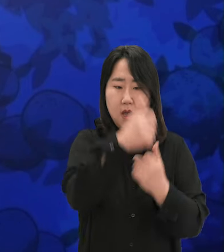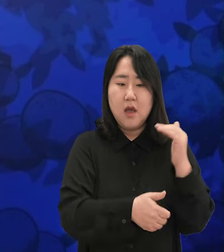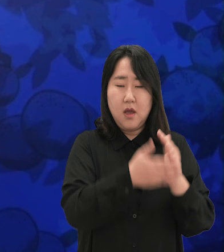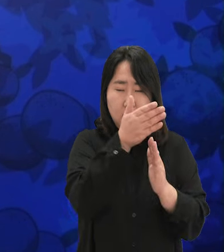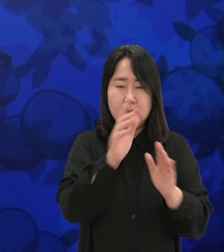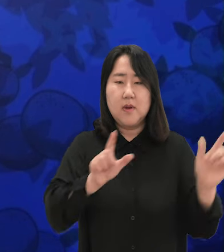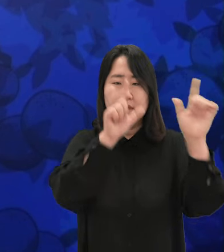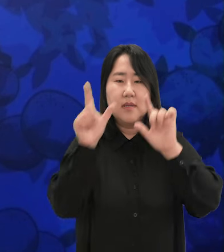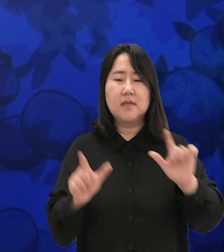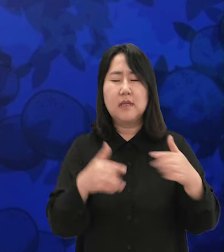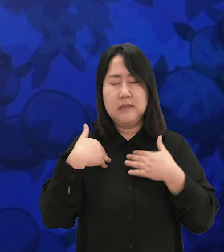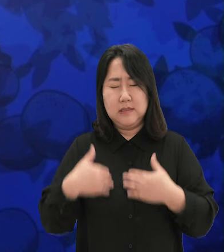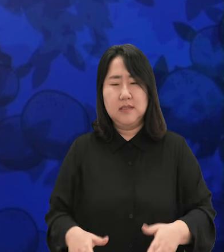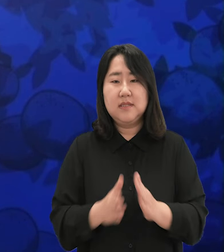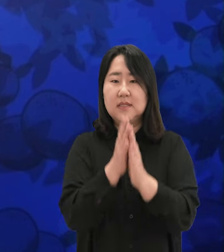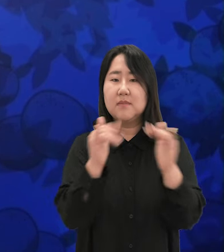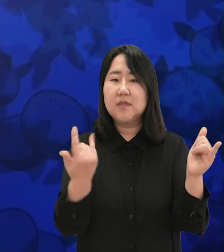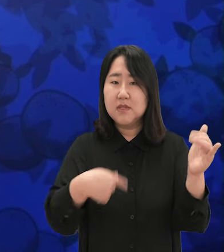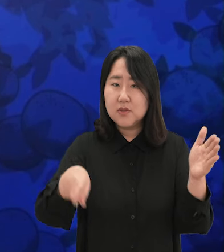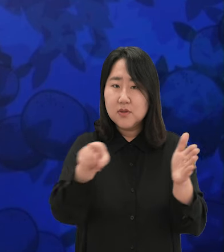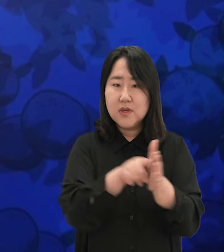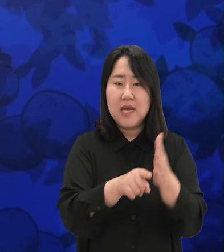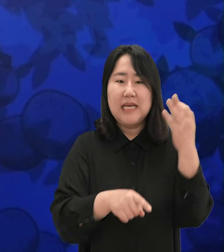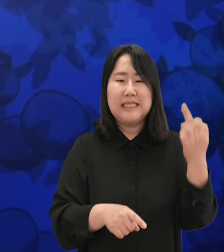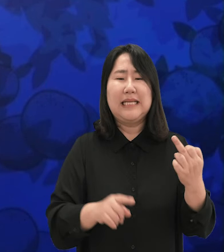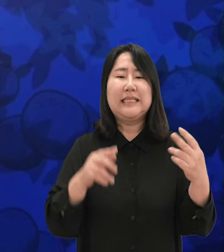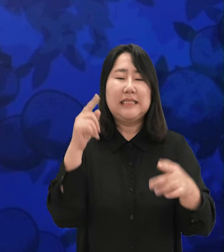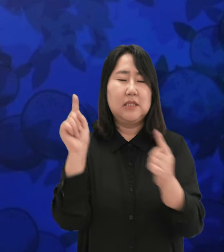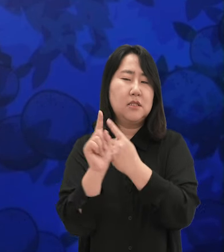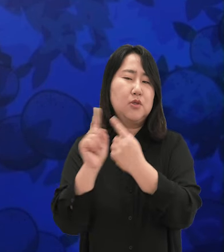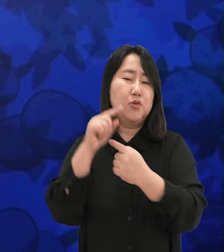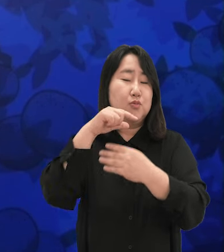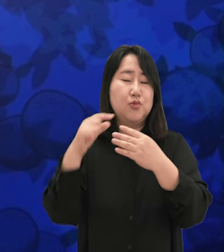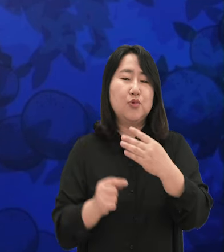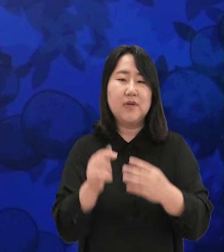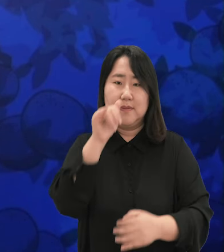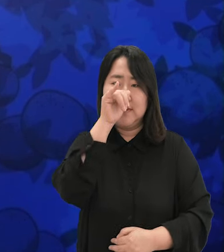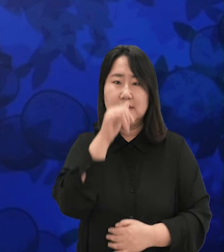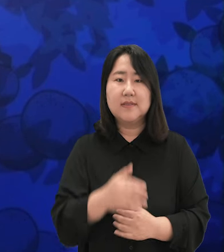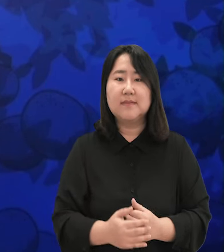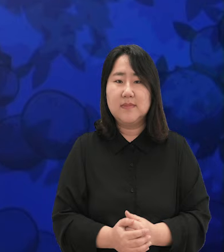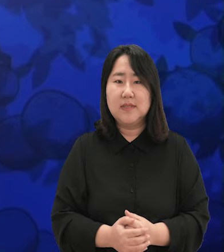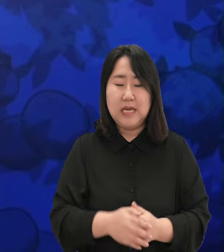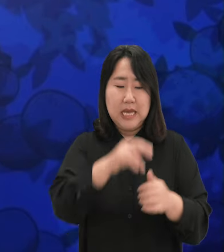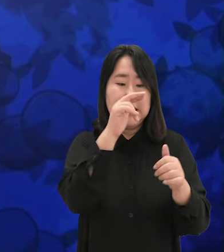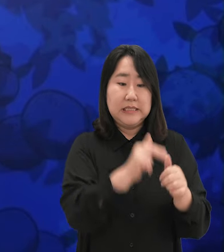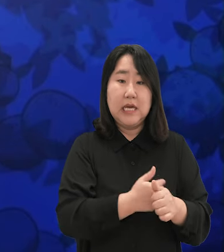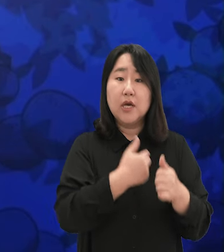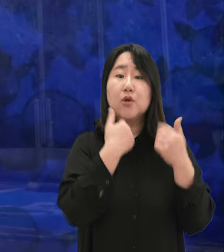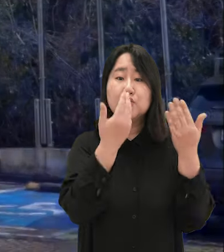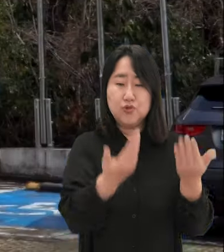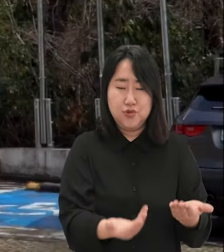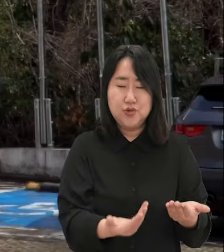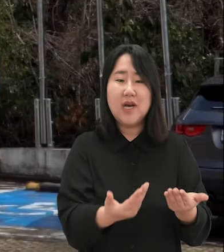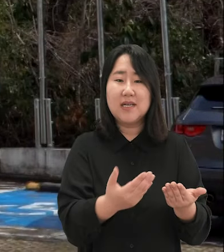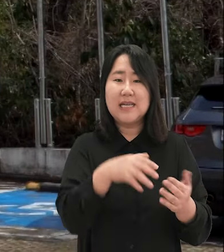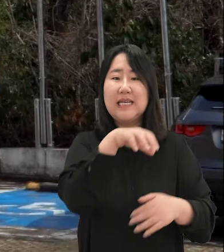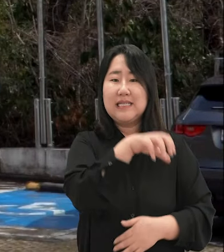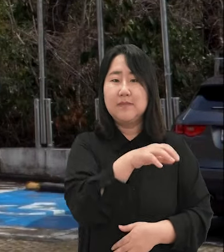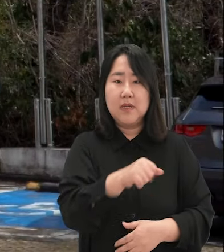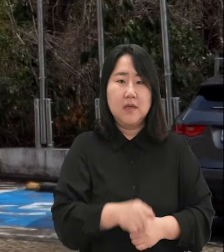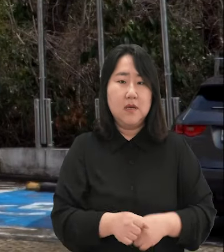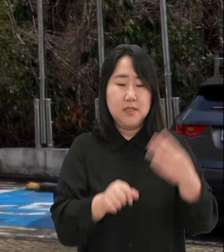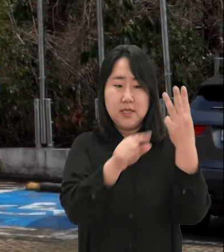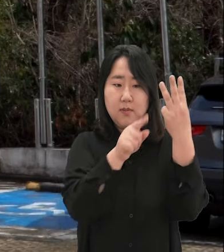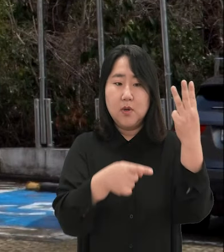서귀포시가 일상에 지친 시민들을 위해 산림 치유 프로그램을 제공합니다 서귀포 자연 휴양 팀에서는 다음